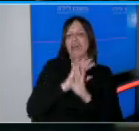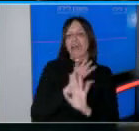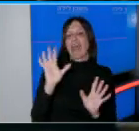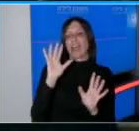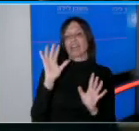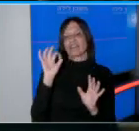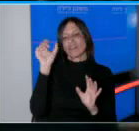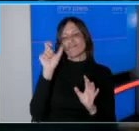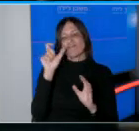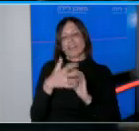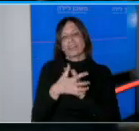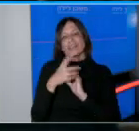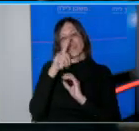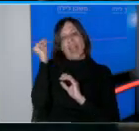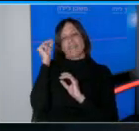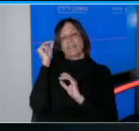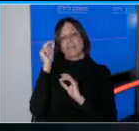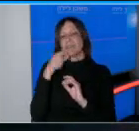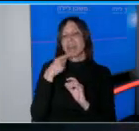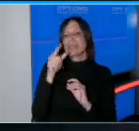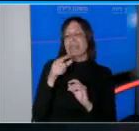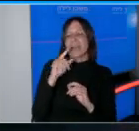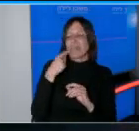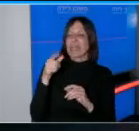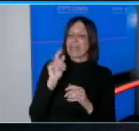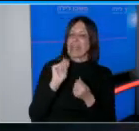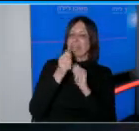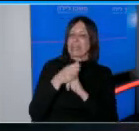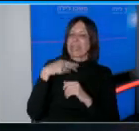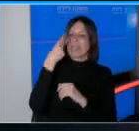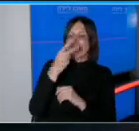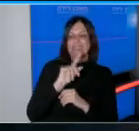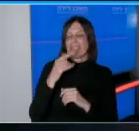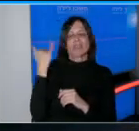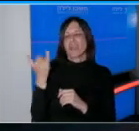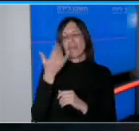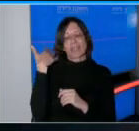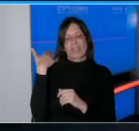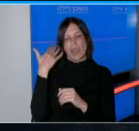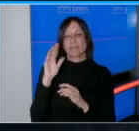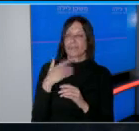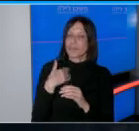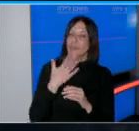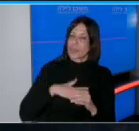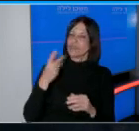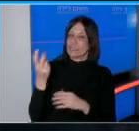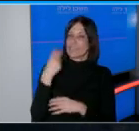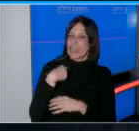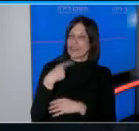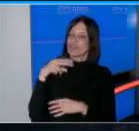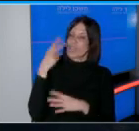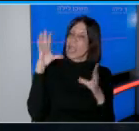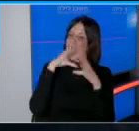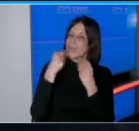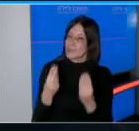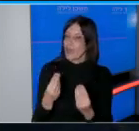אביבים. טוב, אמרת נהייתה, בזה אני לא מסכים איתך, היא תמיד הייתה, אבל דוקטור רמזי חלבי, תודה רבה שהצטרפת אלינו, שיהיה לך ערב טוב. בכיף,